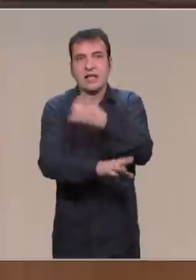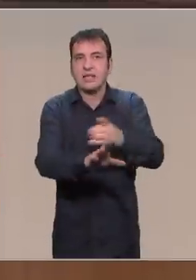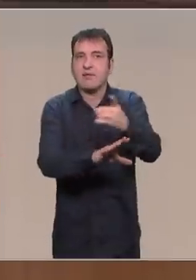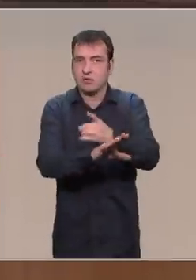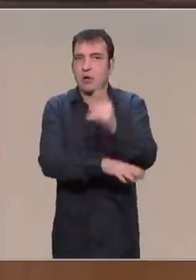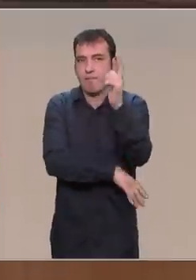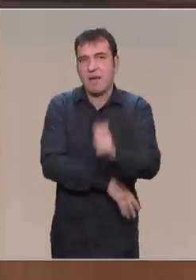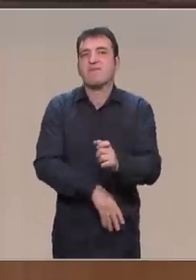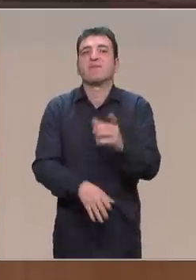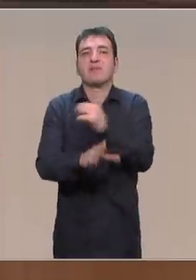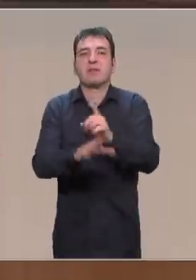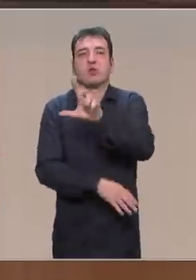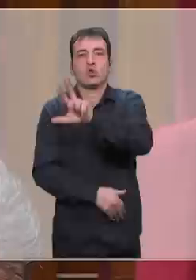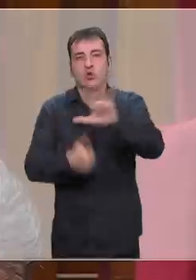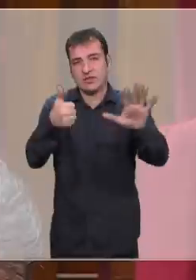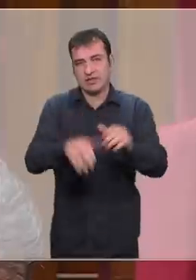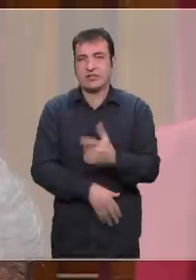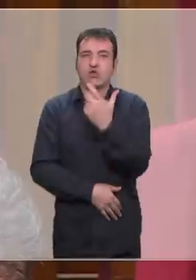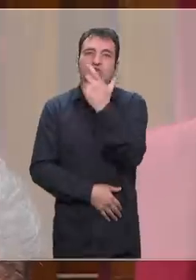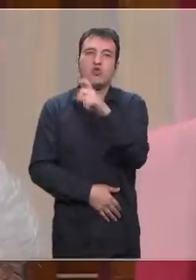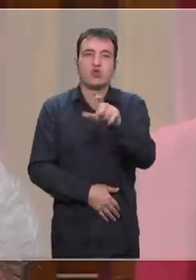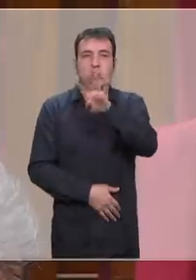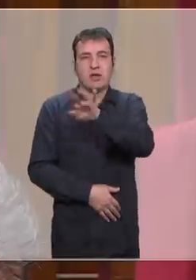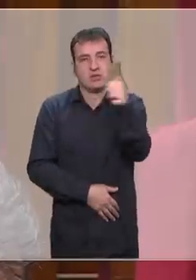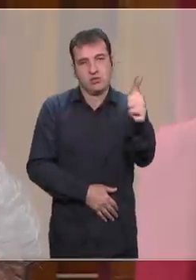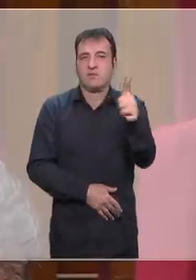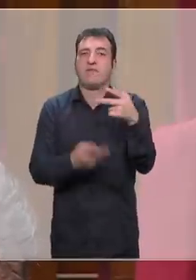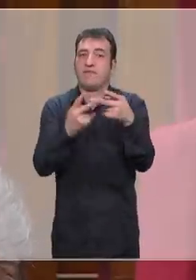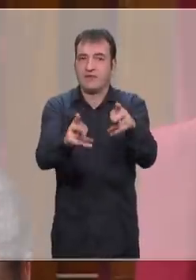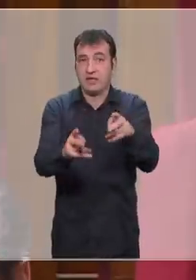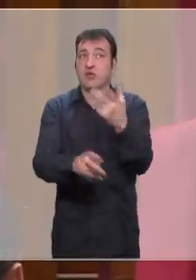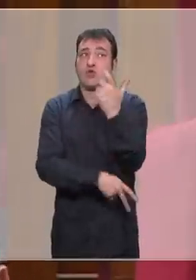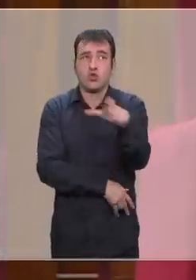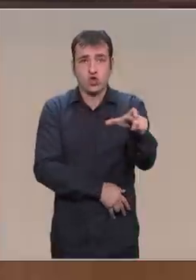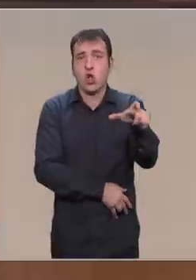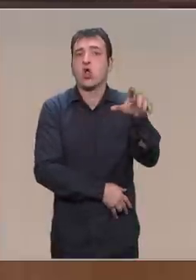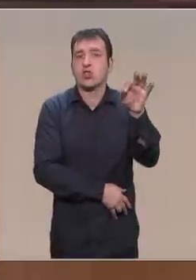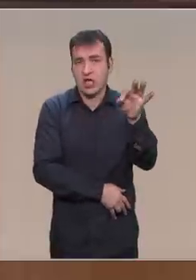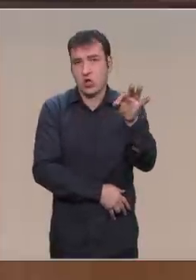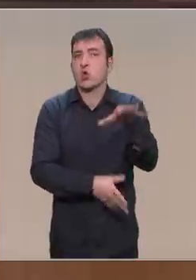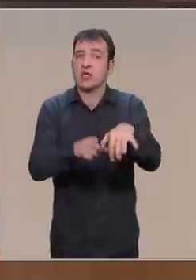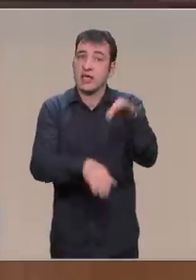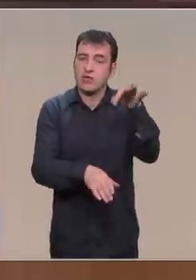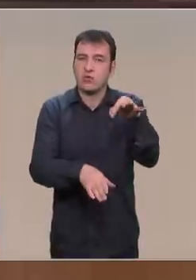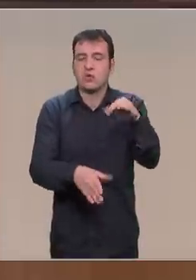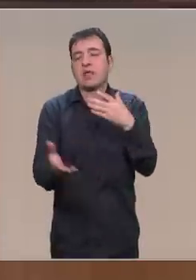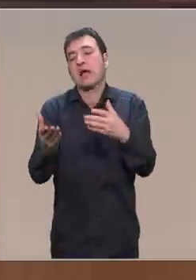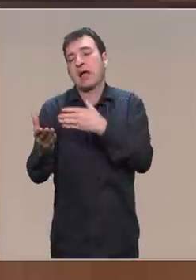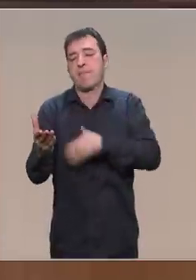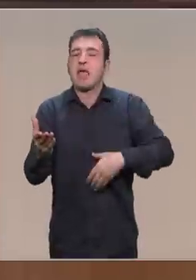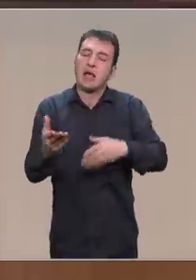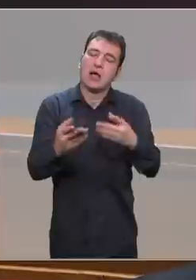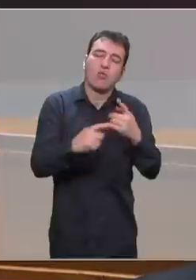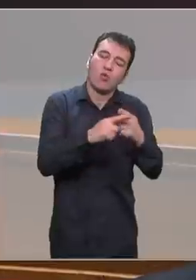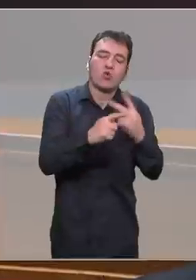l'Indre, 241 communes où 250 élus, c'est-à-dire un peu plus que tous les maires, ont suivi une formation qui a